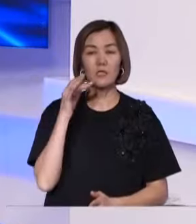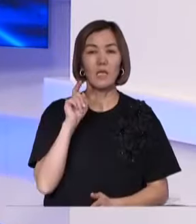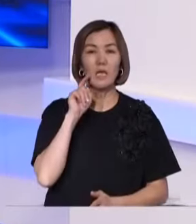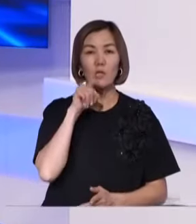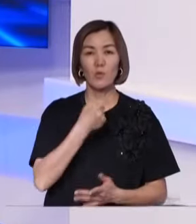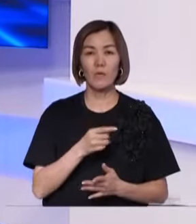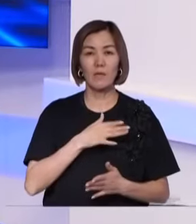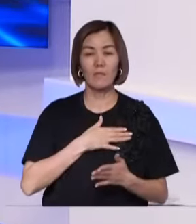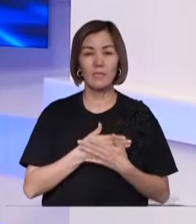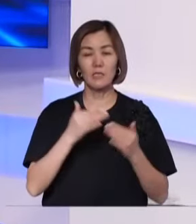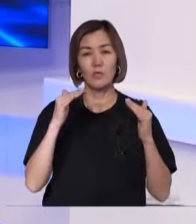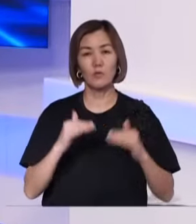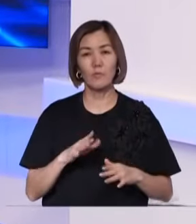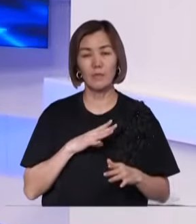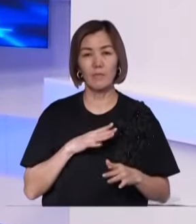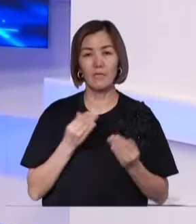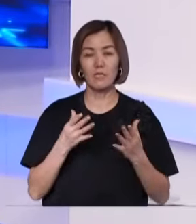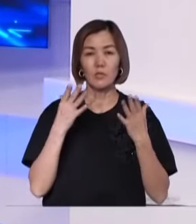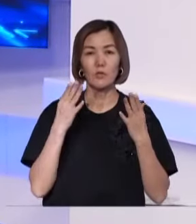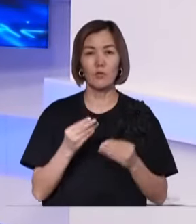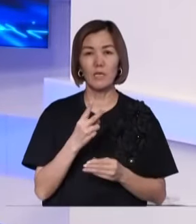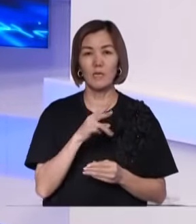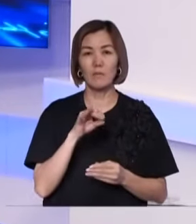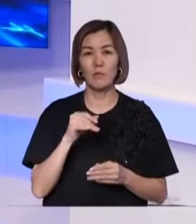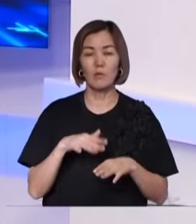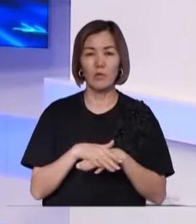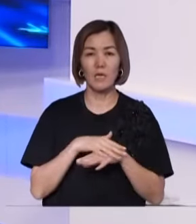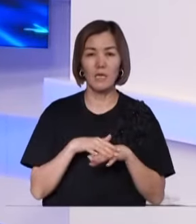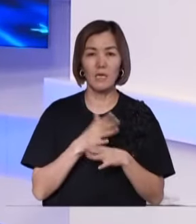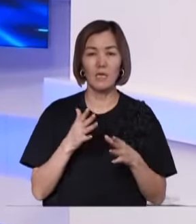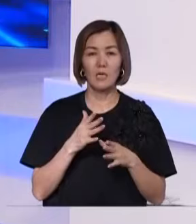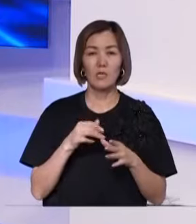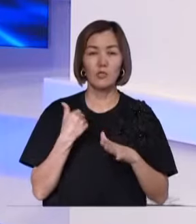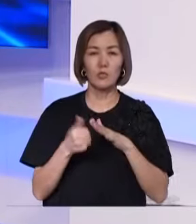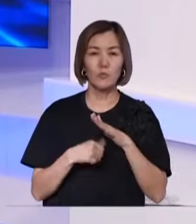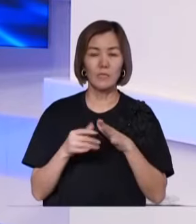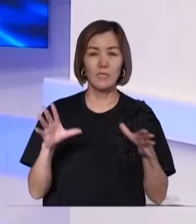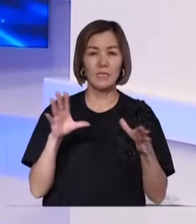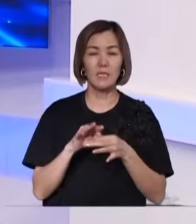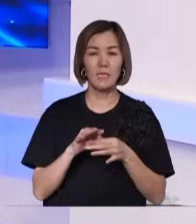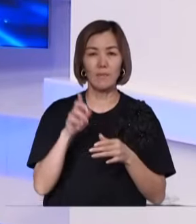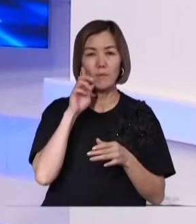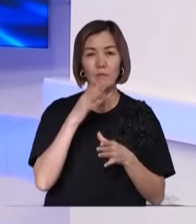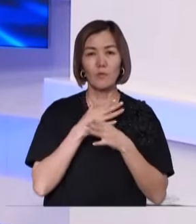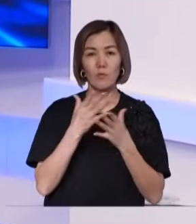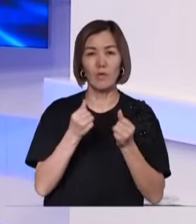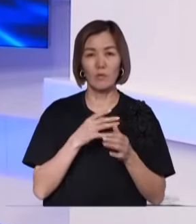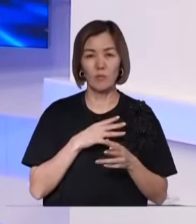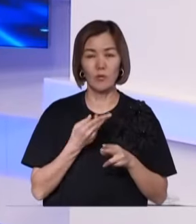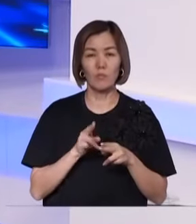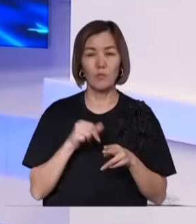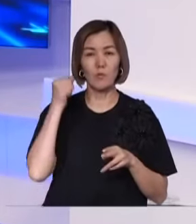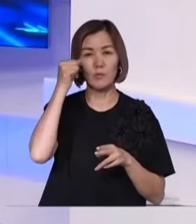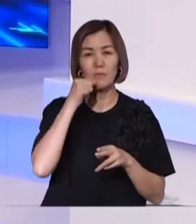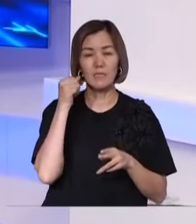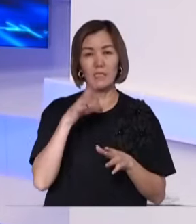Ақшта экономикалық белсенділік төмендеп барады. Қазіргі таңда 2 миллионға жуық америкалық жұмыссыз ретінде тіркеліп, мемлекеттен көмек алып отыр.